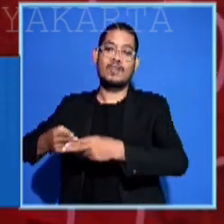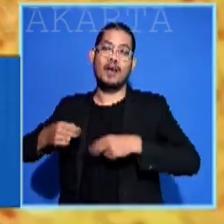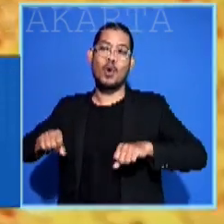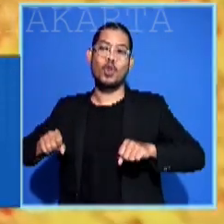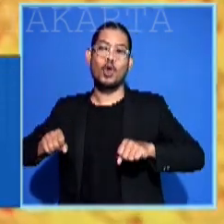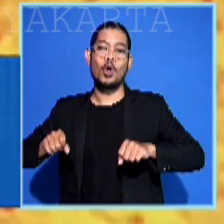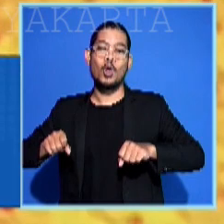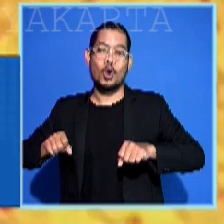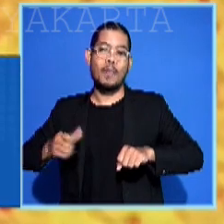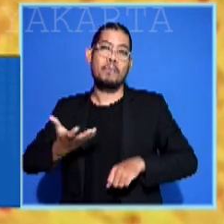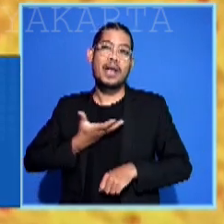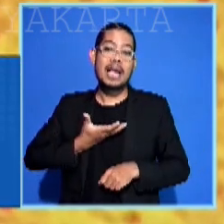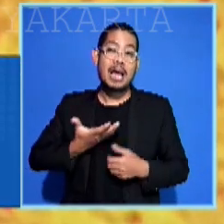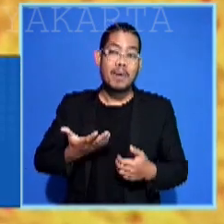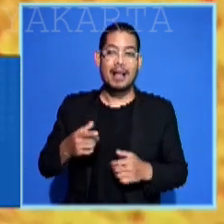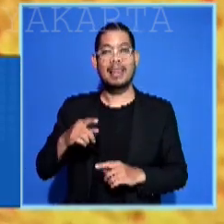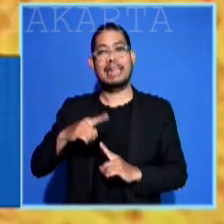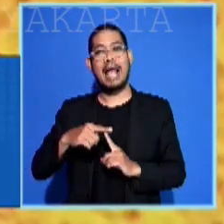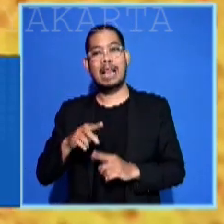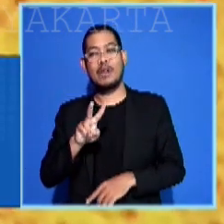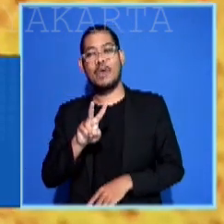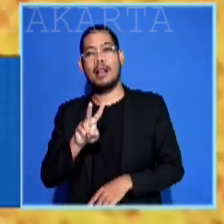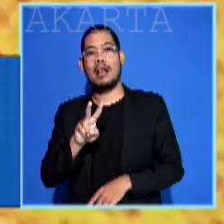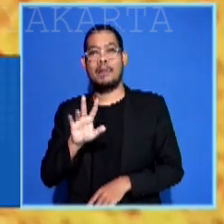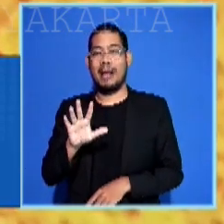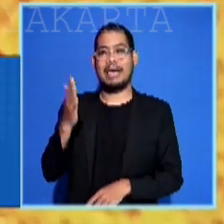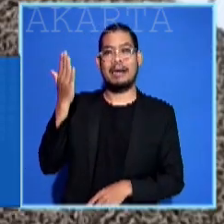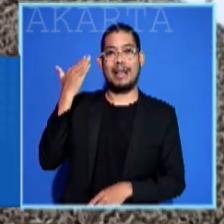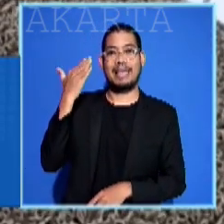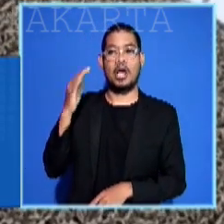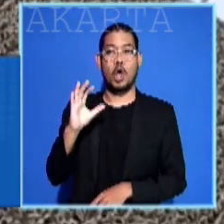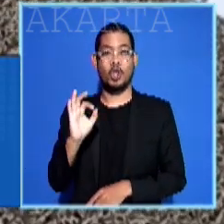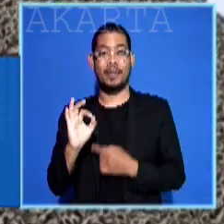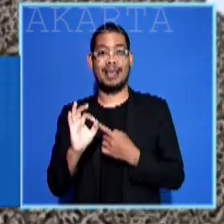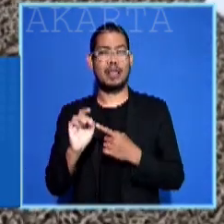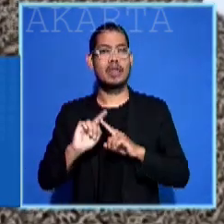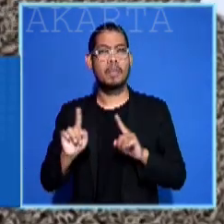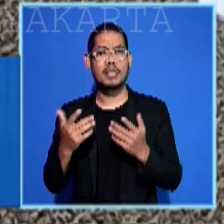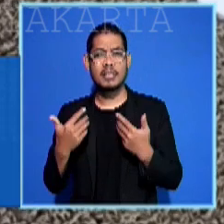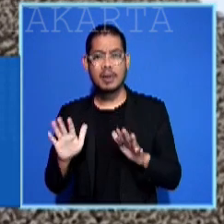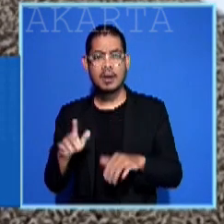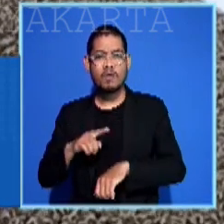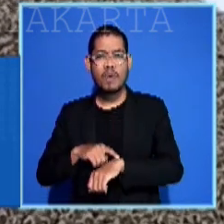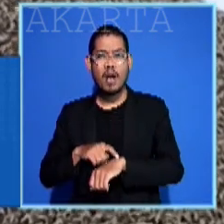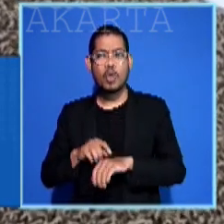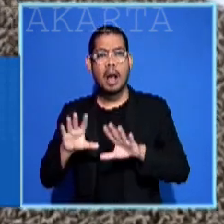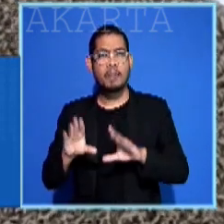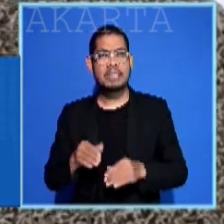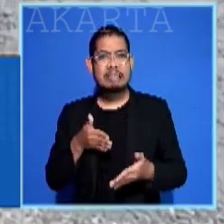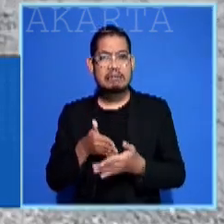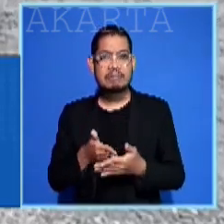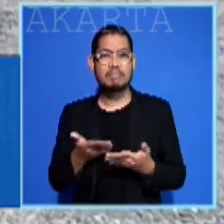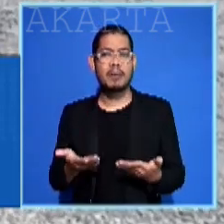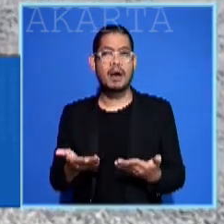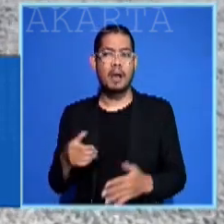Mulyo pada 25 Oktober 2023 silam. Namun setelah jatuh tempo, pelaku diketahui tak bisa dihubungi